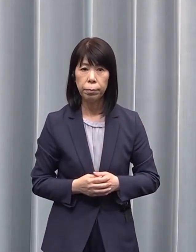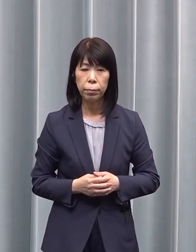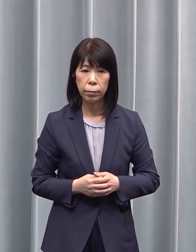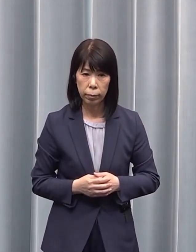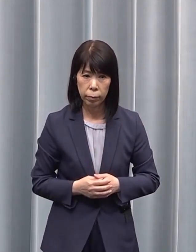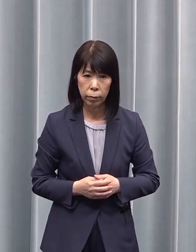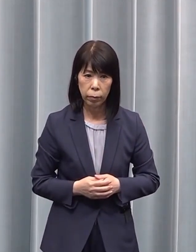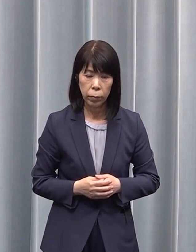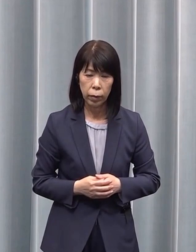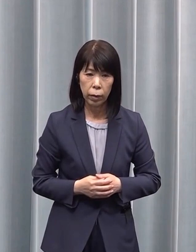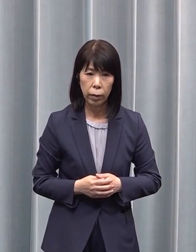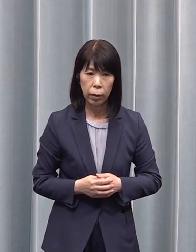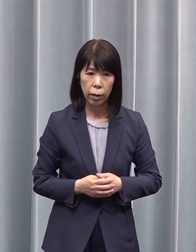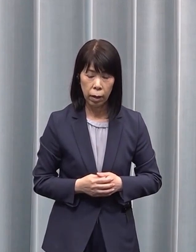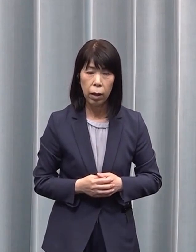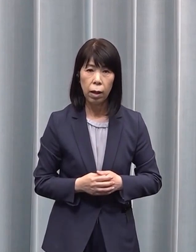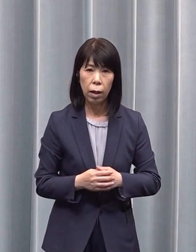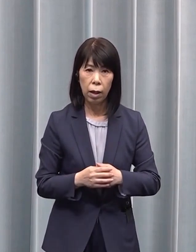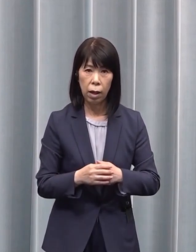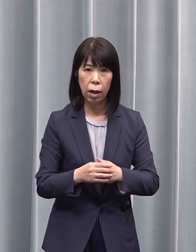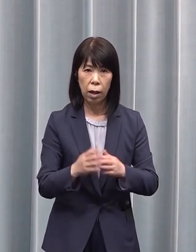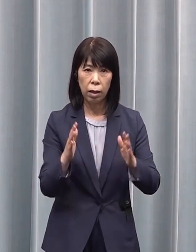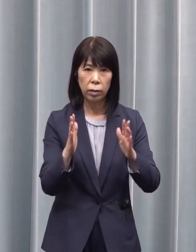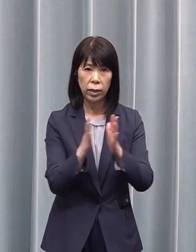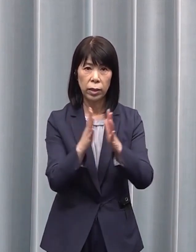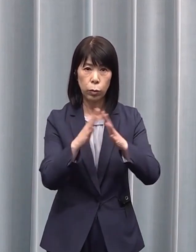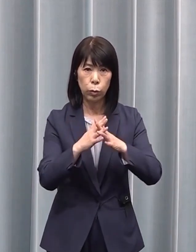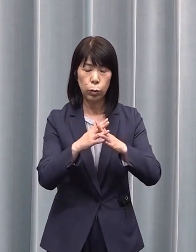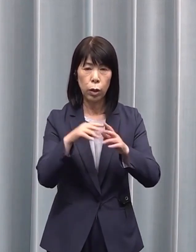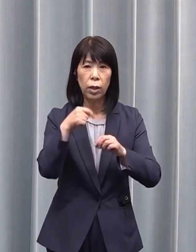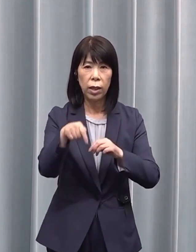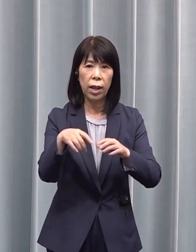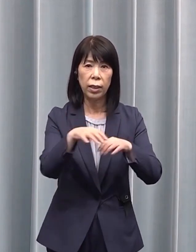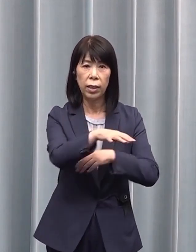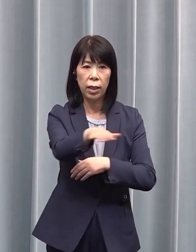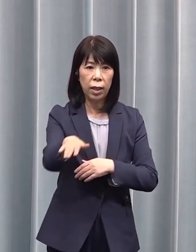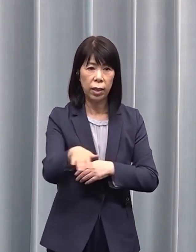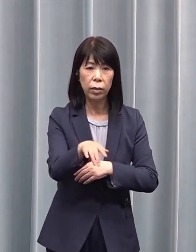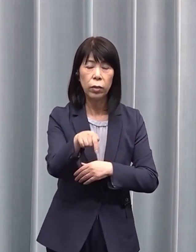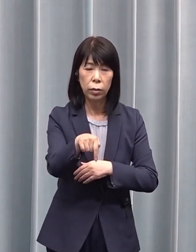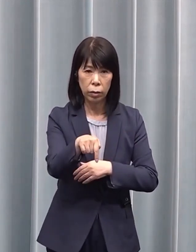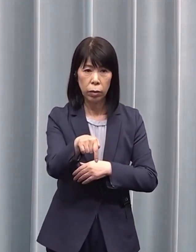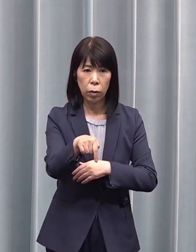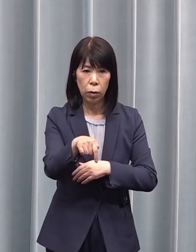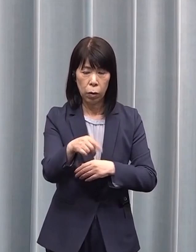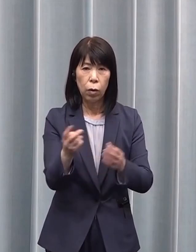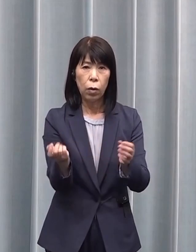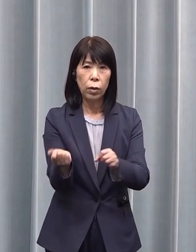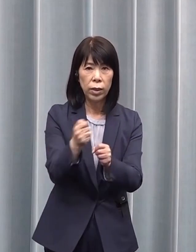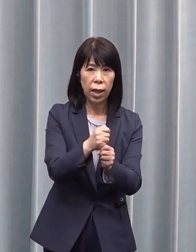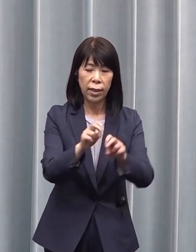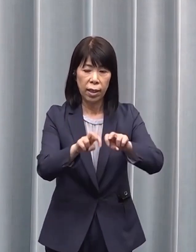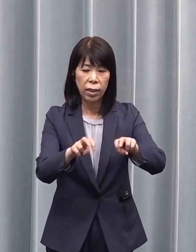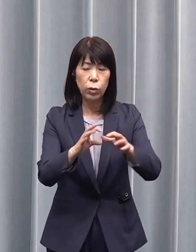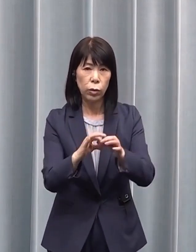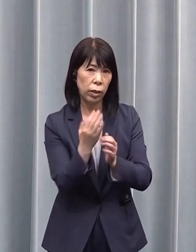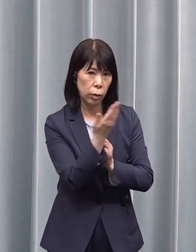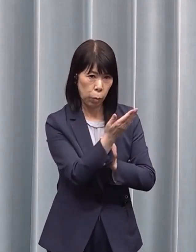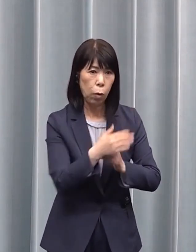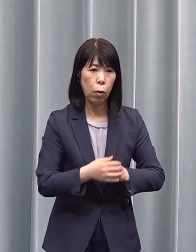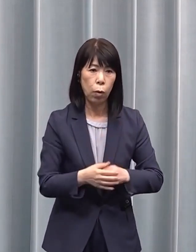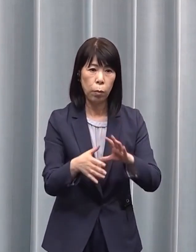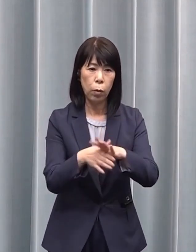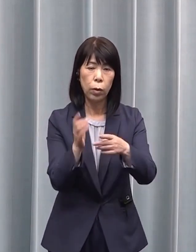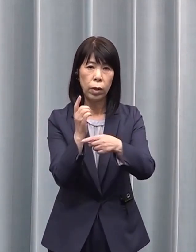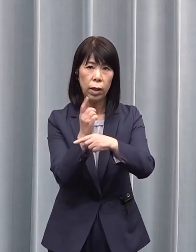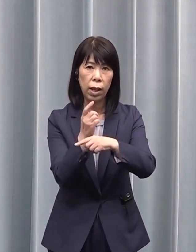外限の再開発について一つお聞きします。大臣は官房長官は、文科省に聞いてほしいということで